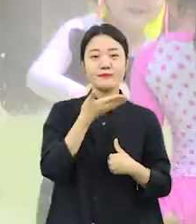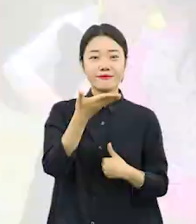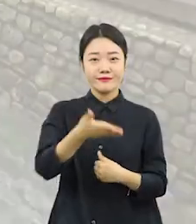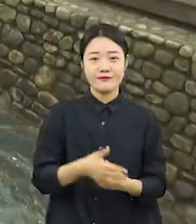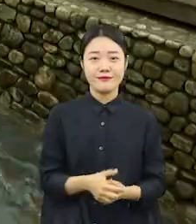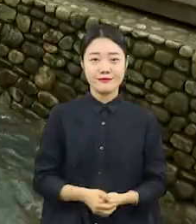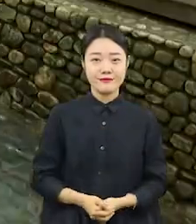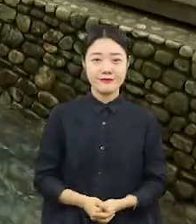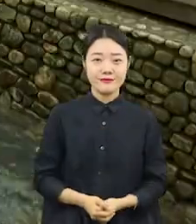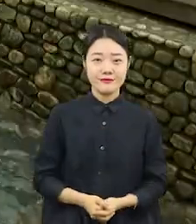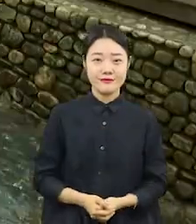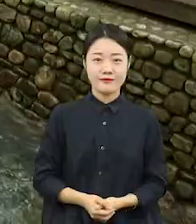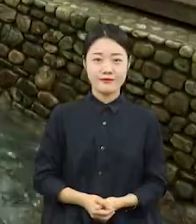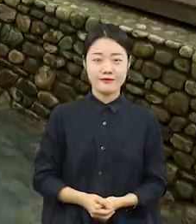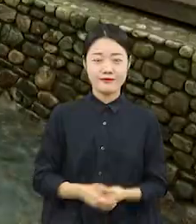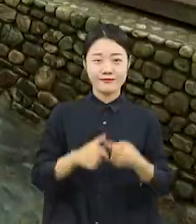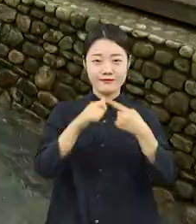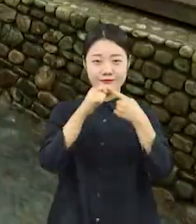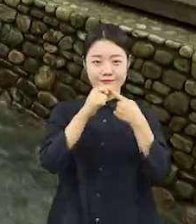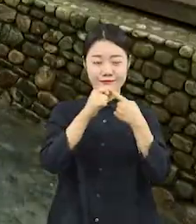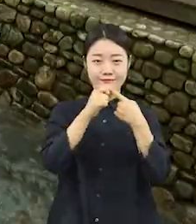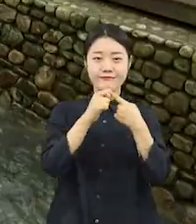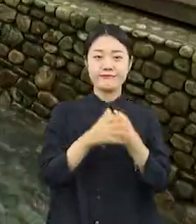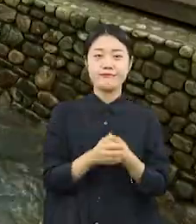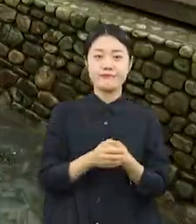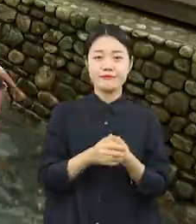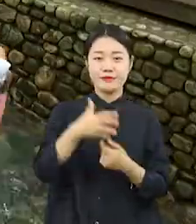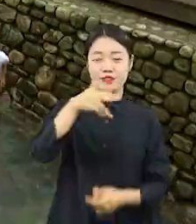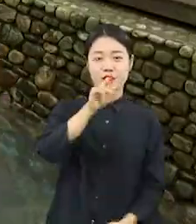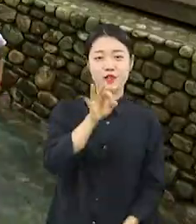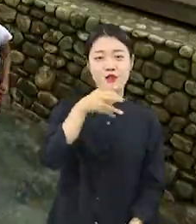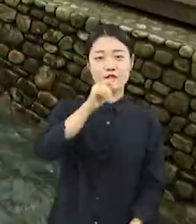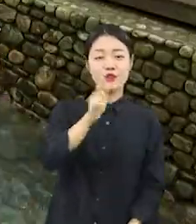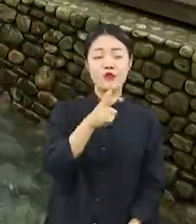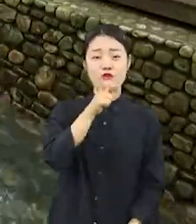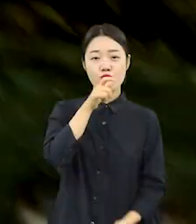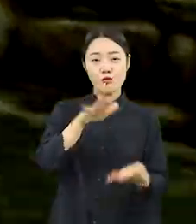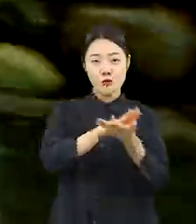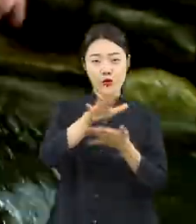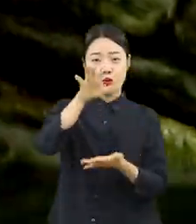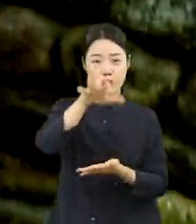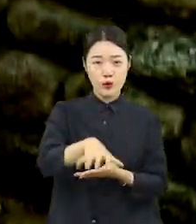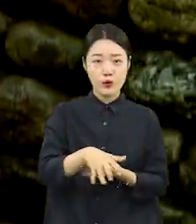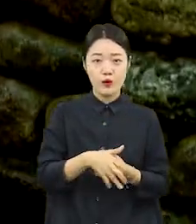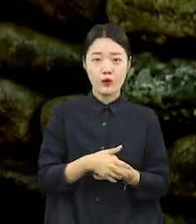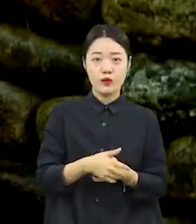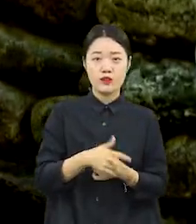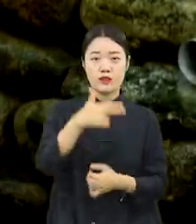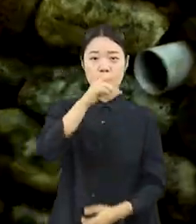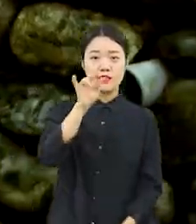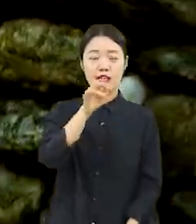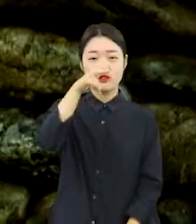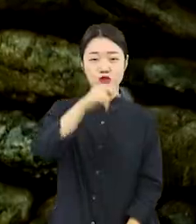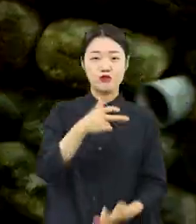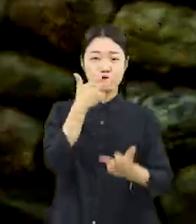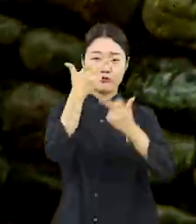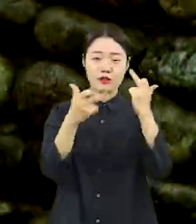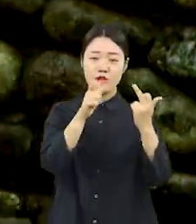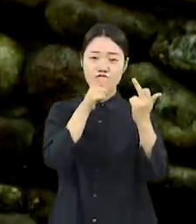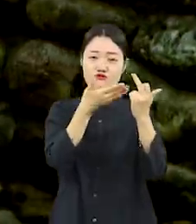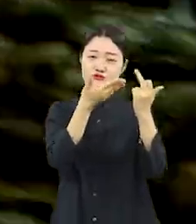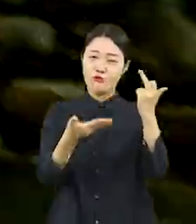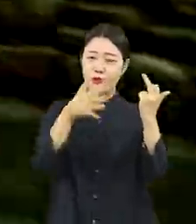소개해드릴게요. 첫 번째로 찾아간 곳은 청천 물놀이장입니다. 이곳은 장수산 계곡형